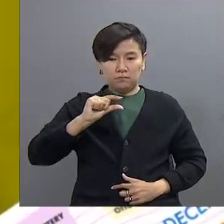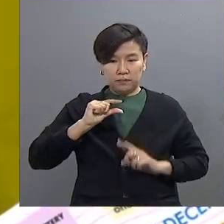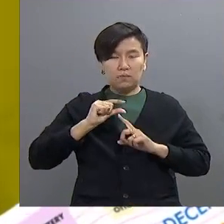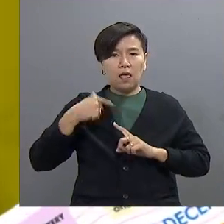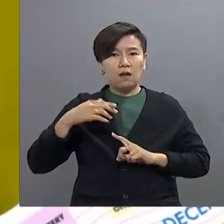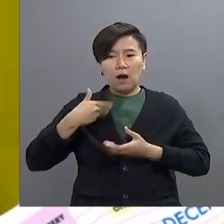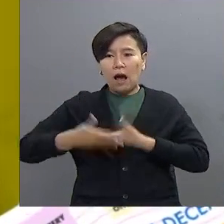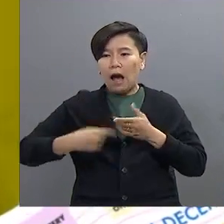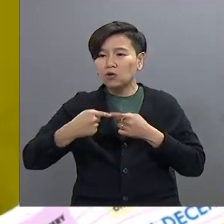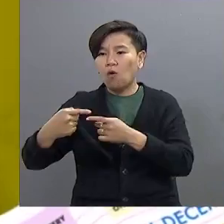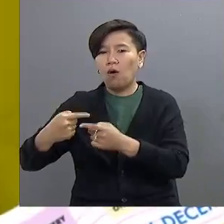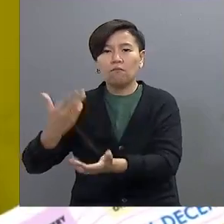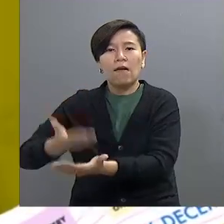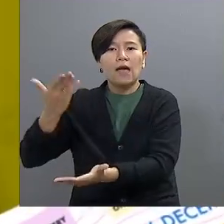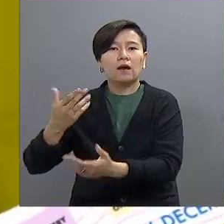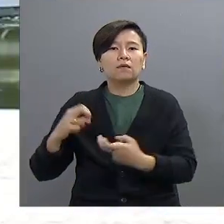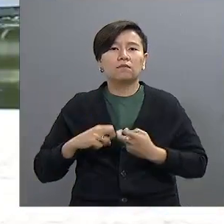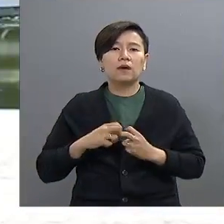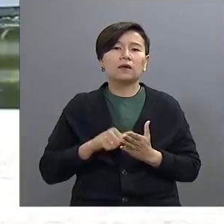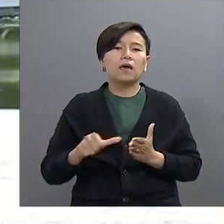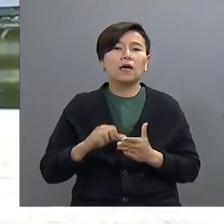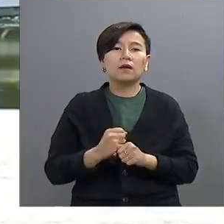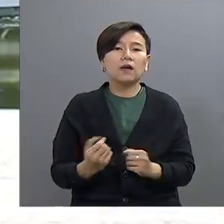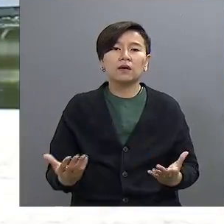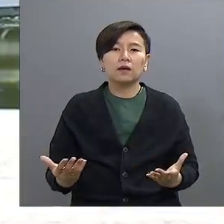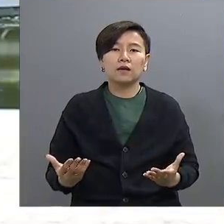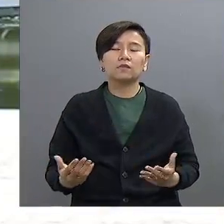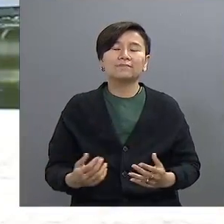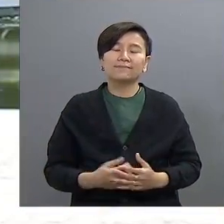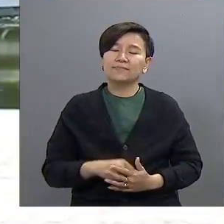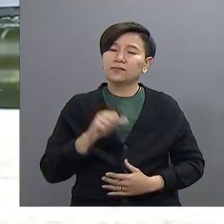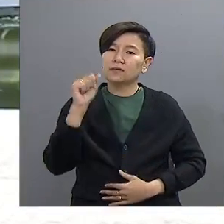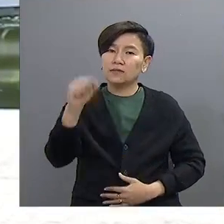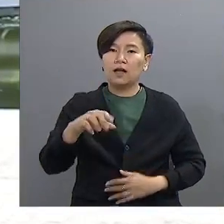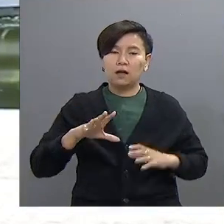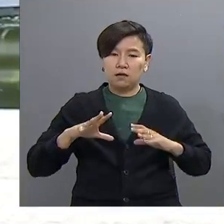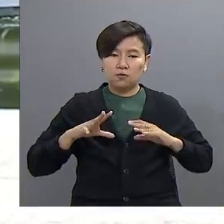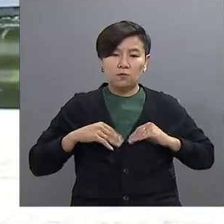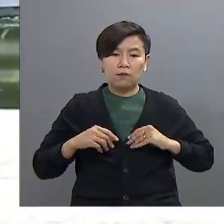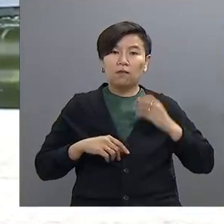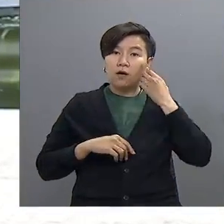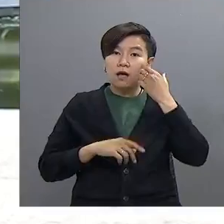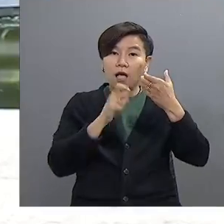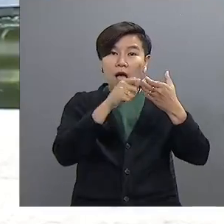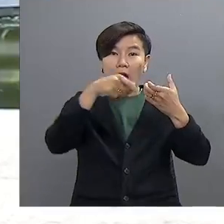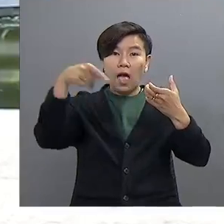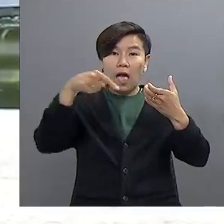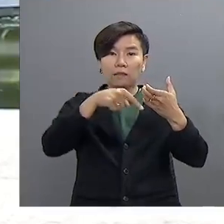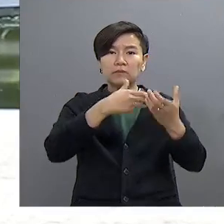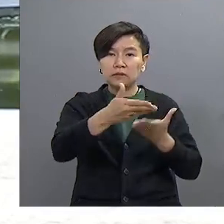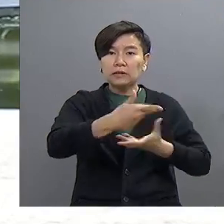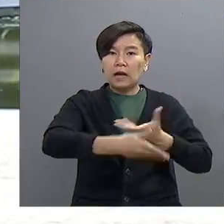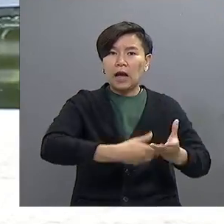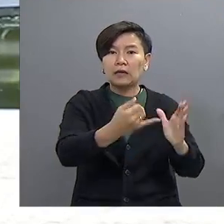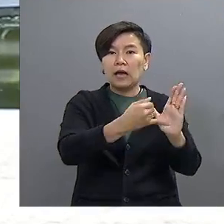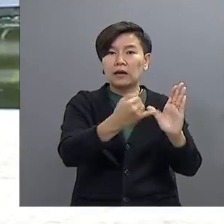านี้อย่างไรก็ต้องยอมรับนะคะว่าสลากดิจิตอลที่ออกมาซื้อง่ายขายคล่องในแอปเป๋าตัง